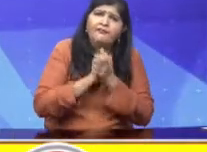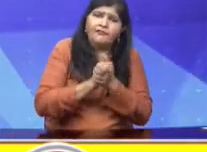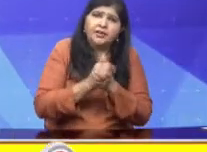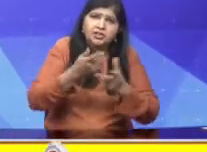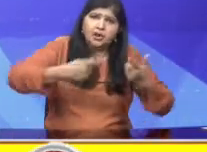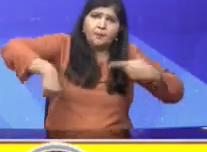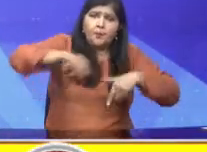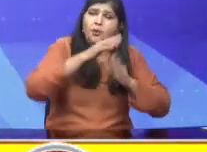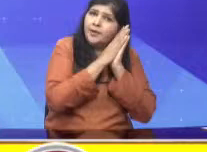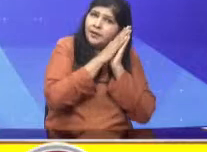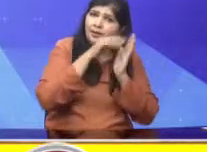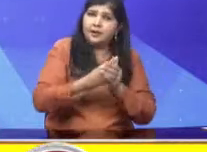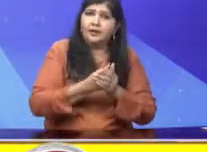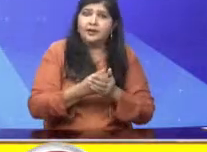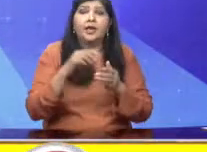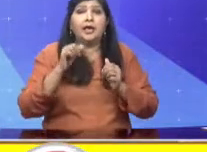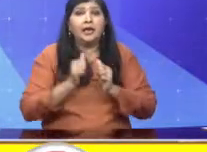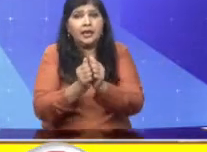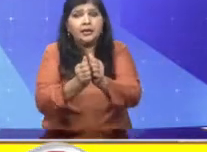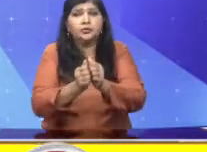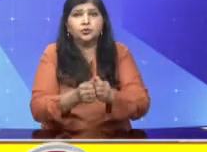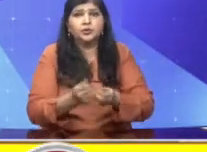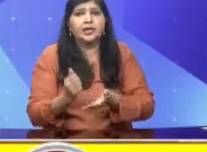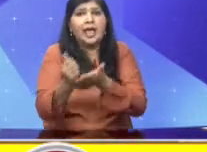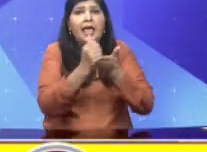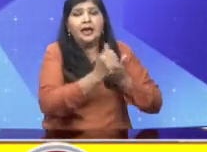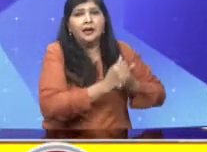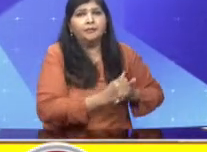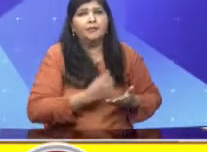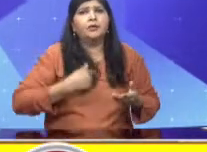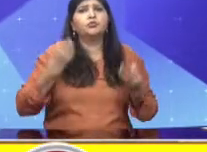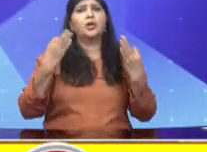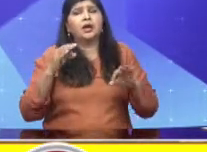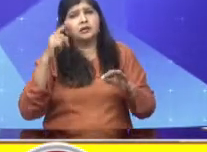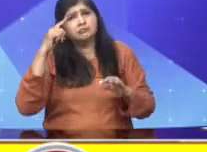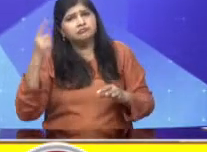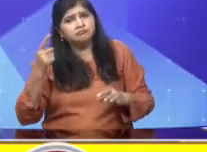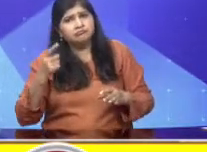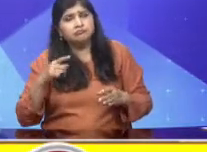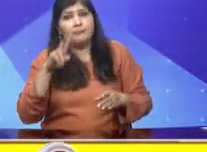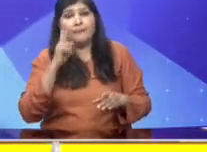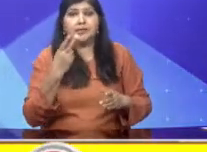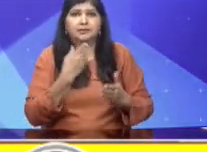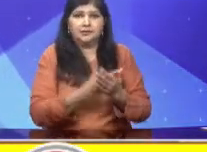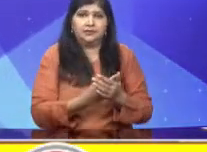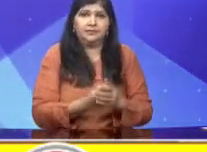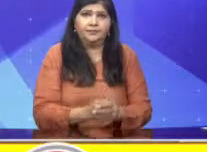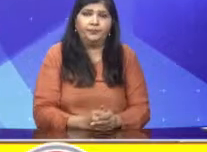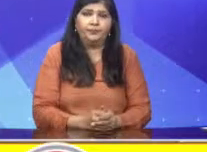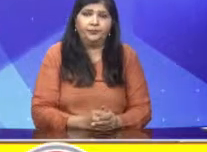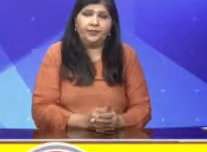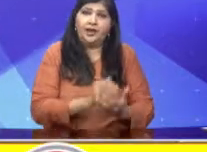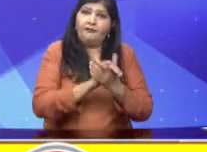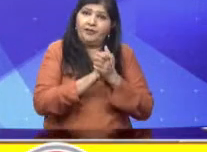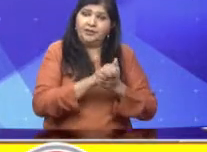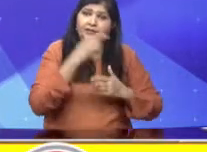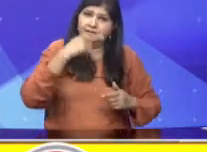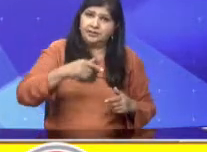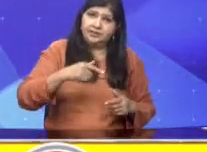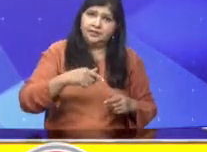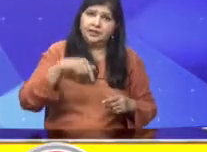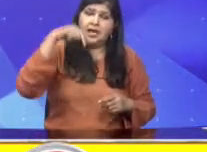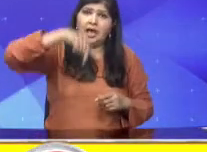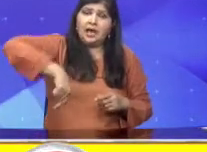रहने और एक दूसरे की संस्कूरूती को समझने का कितना महत्व है। मेरे प्यारे देशवासियों